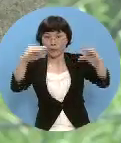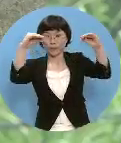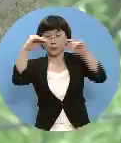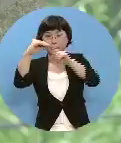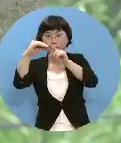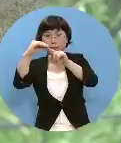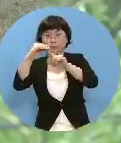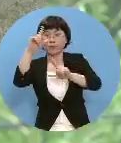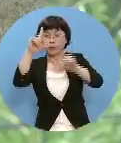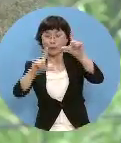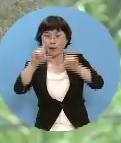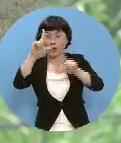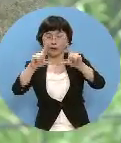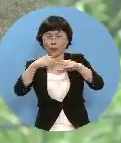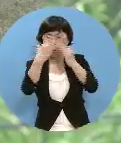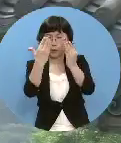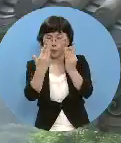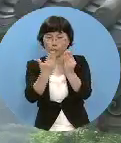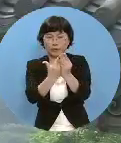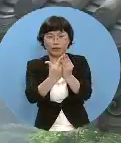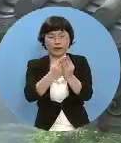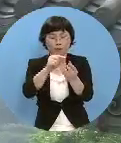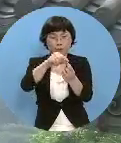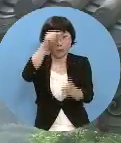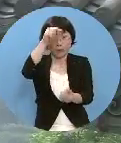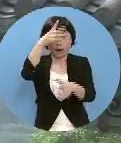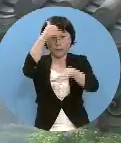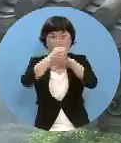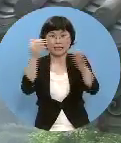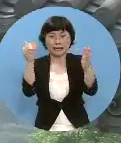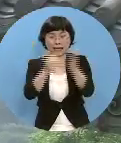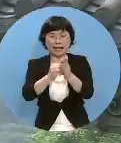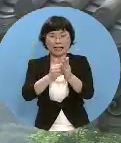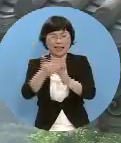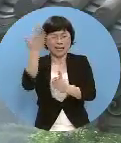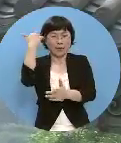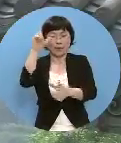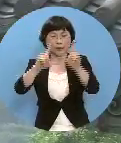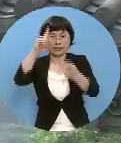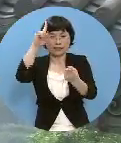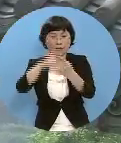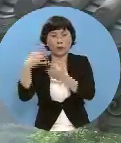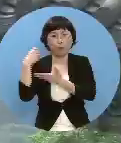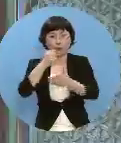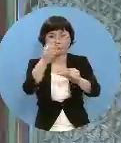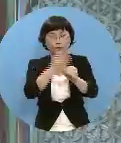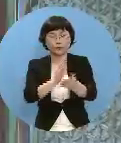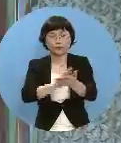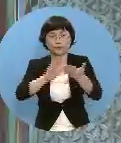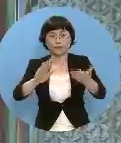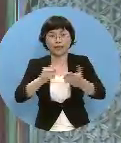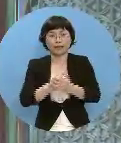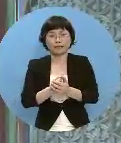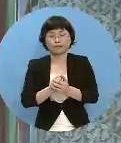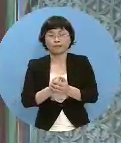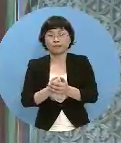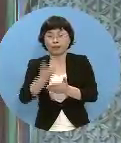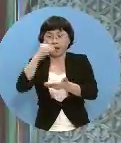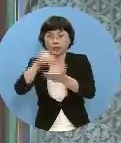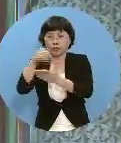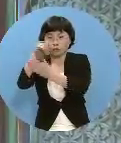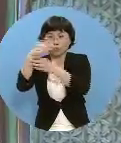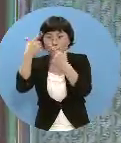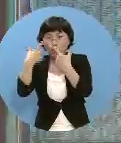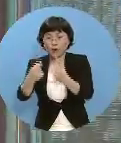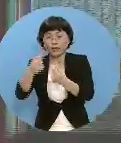곡선에 온전한 상륜부까지 옛 모습 그대로 보존돼 있습니다. 석등 역시 신라의